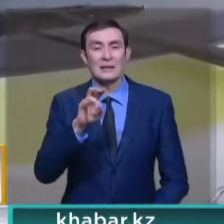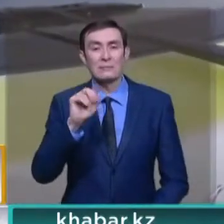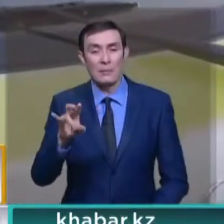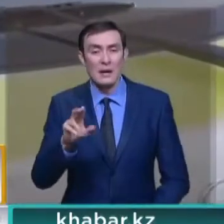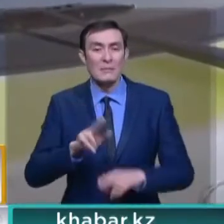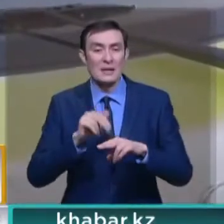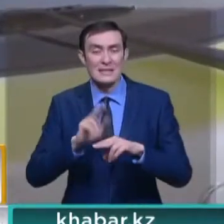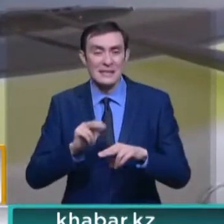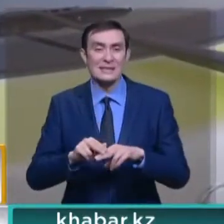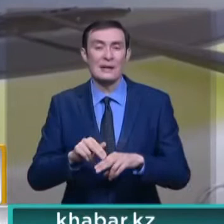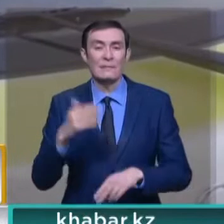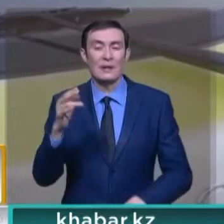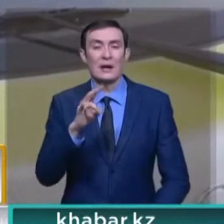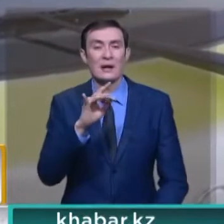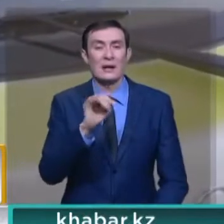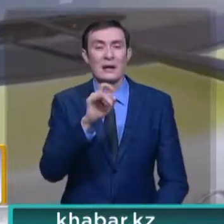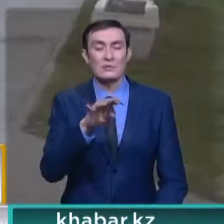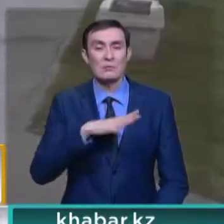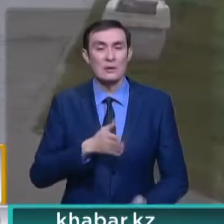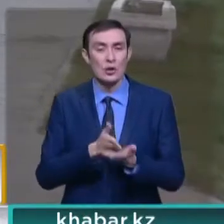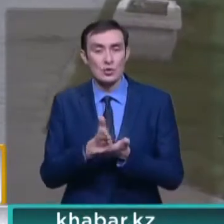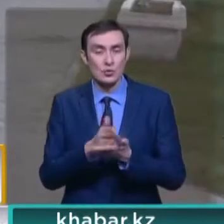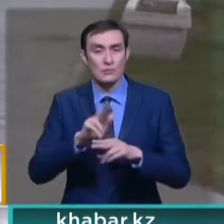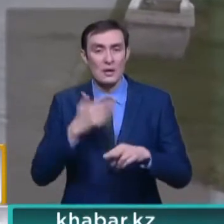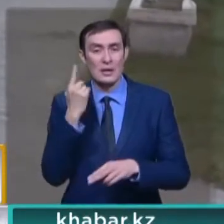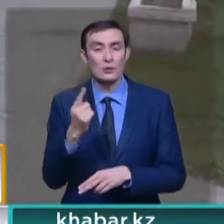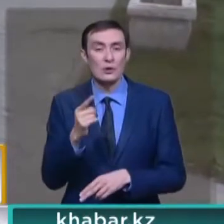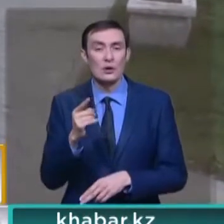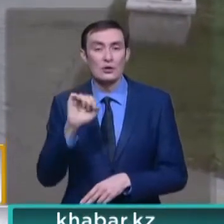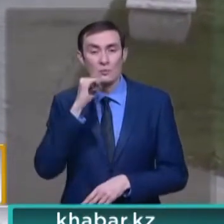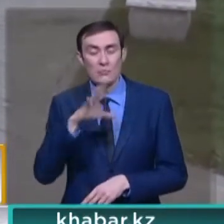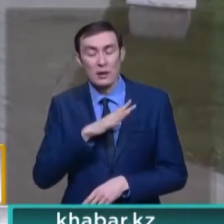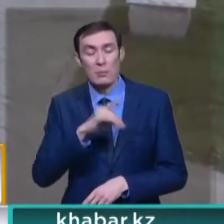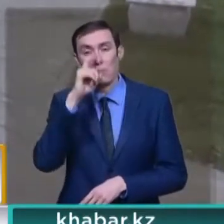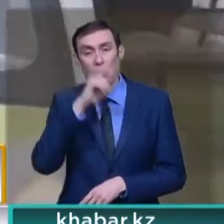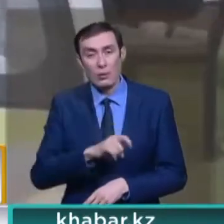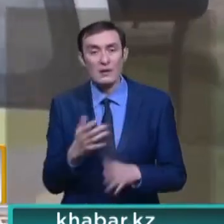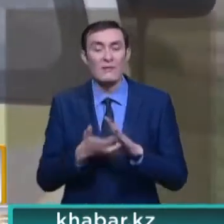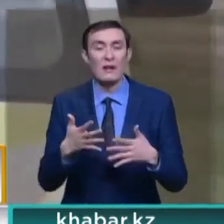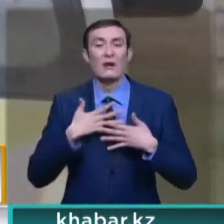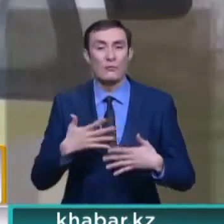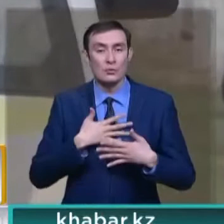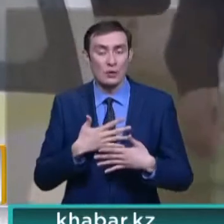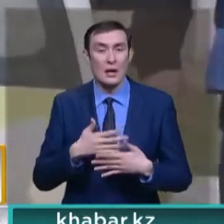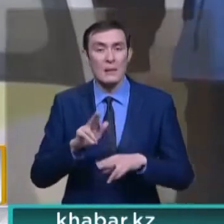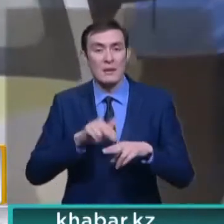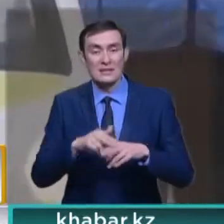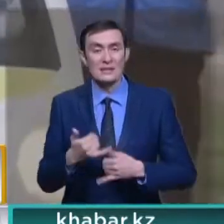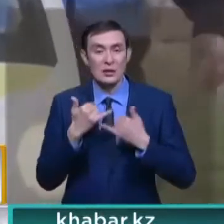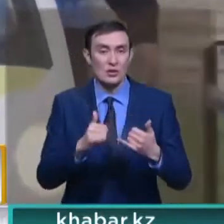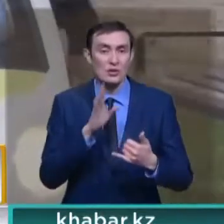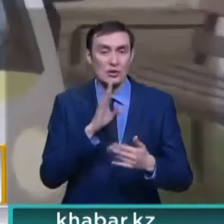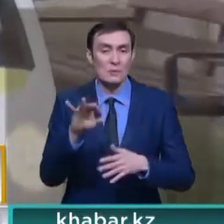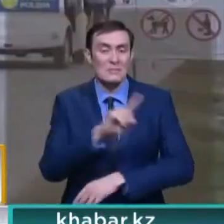районе. Инспектор Рахимжан Ниязбеков нес службу, когда одной из паломниц стало плохо. Не хватало воздуха. Полицейский оказал